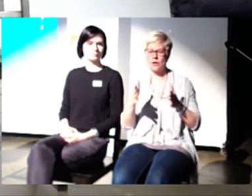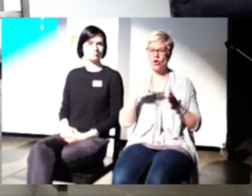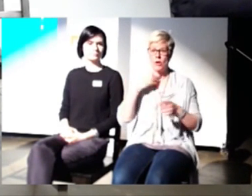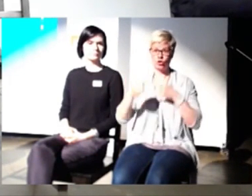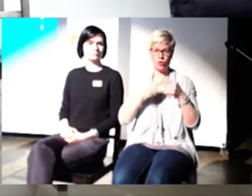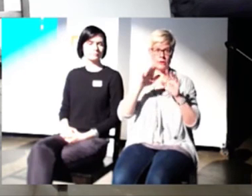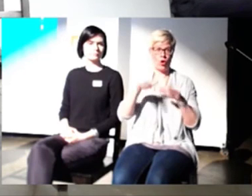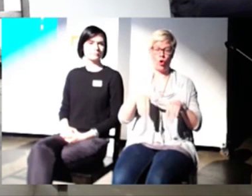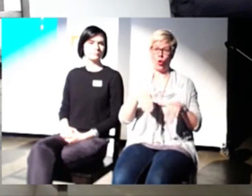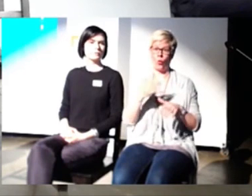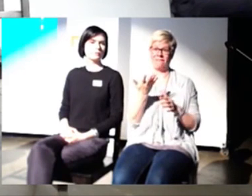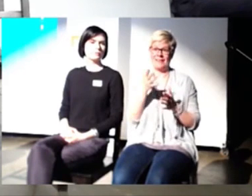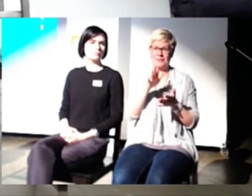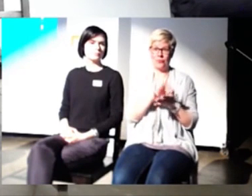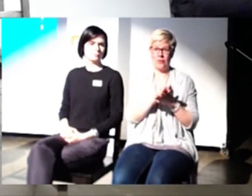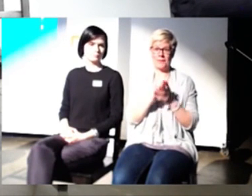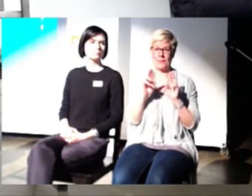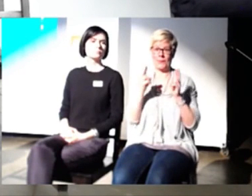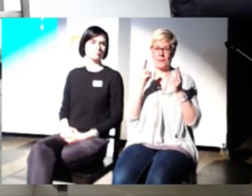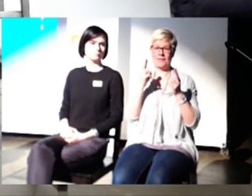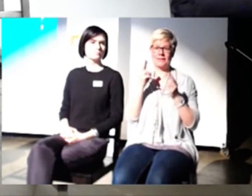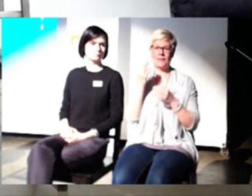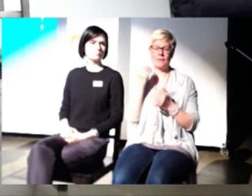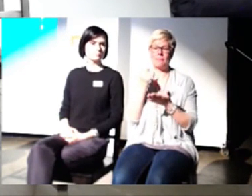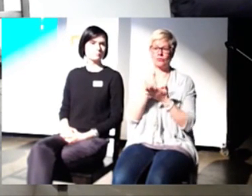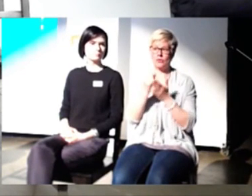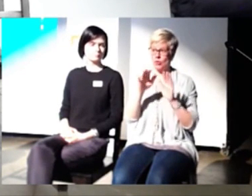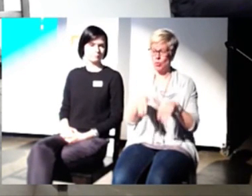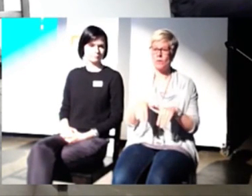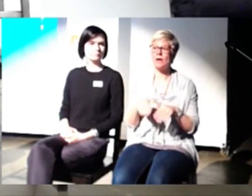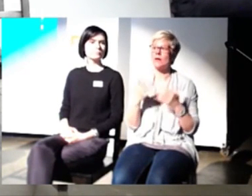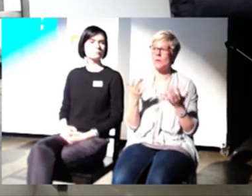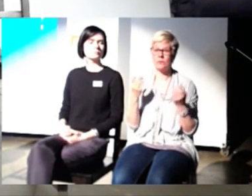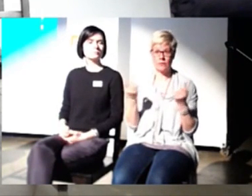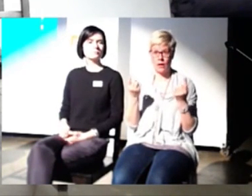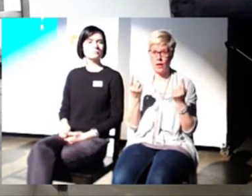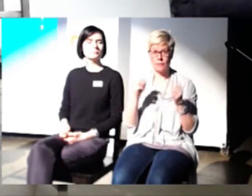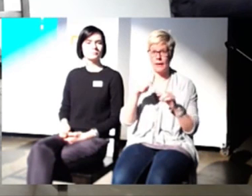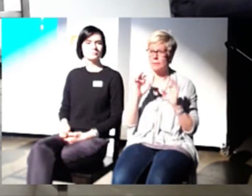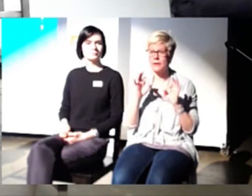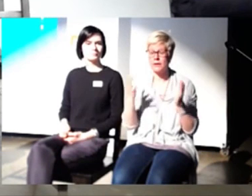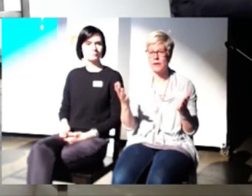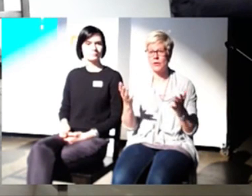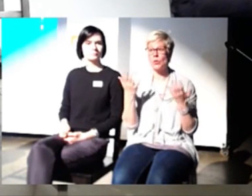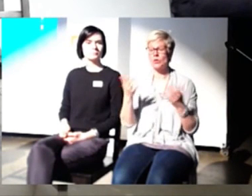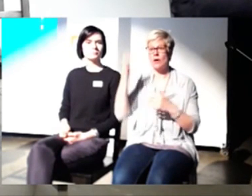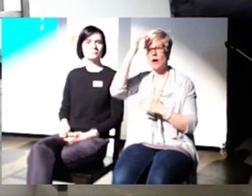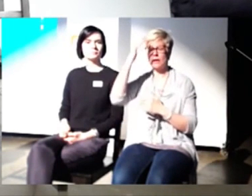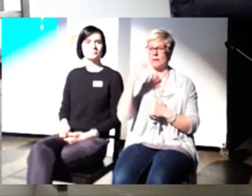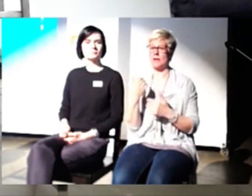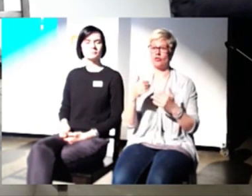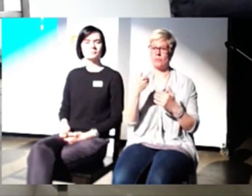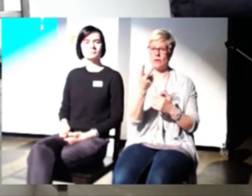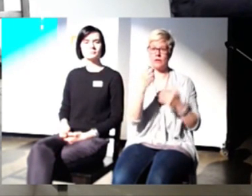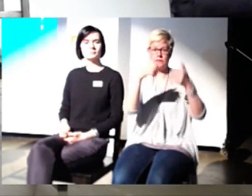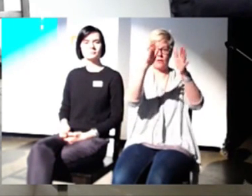ihan tuore tapaus. Ja tilanne on se, että tällä hetkellä just harkitaan sitä, että meillä on 2 rakennusta, toinen jossa